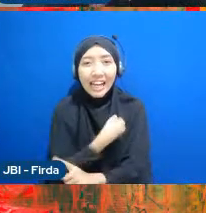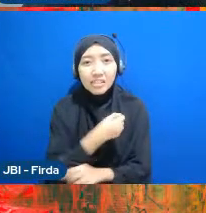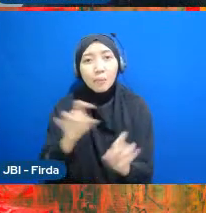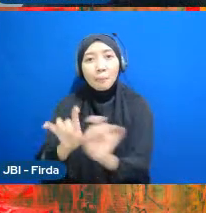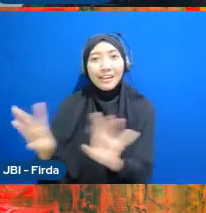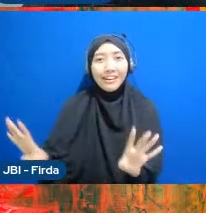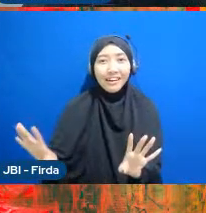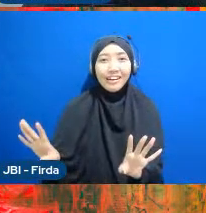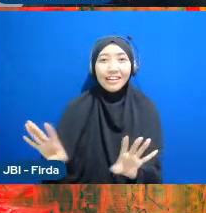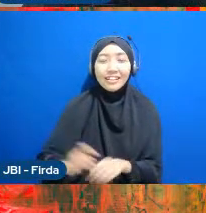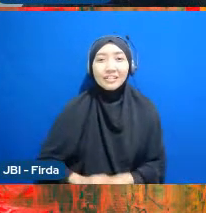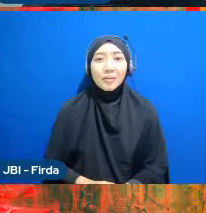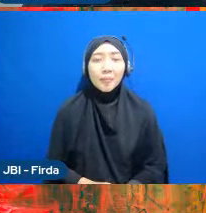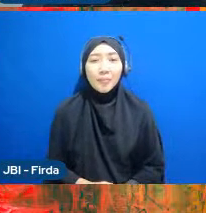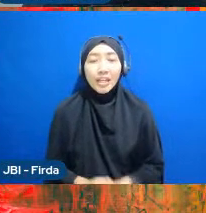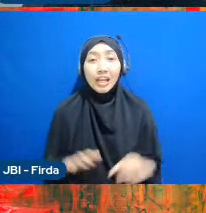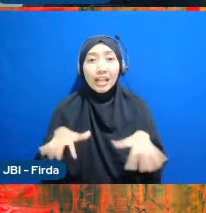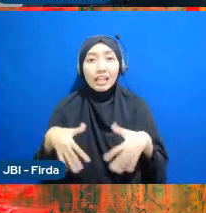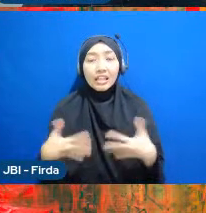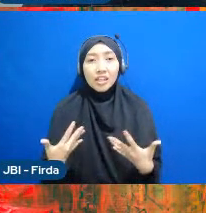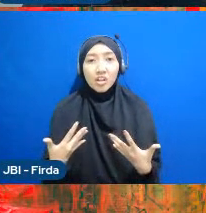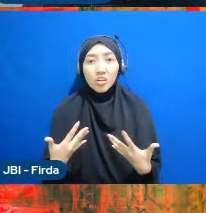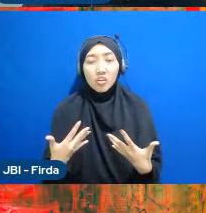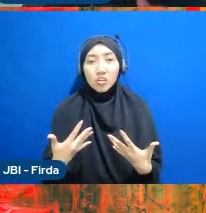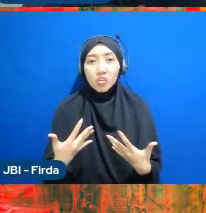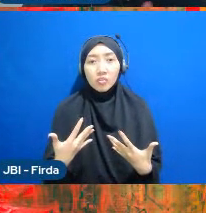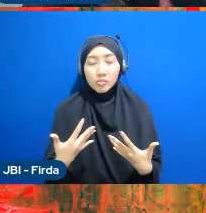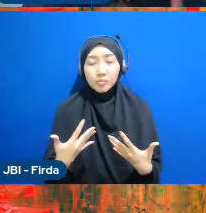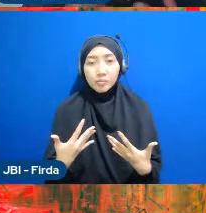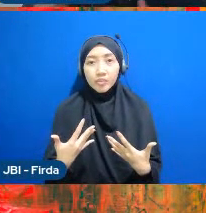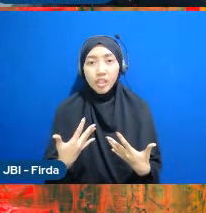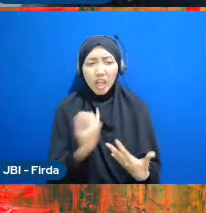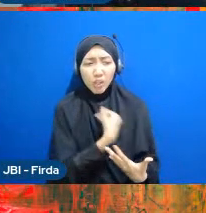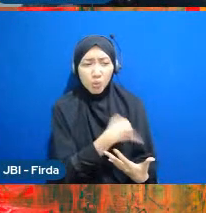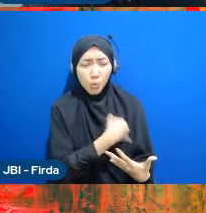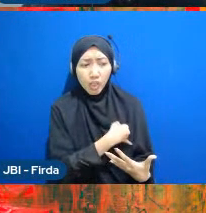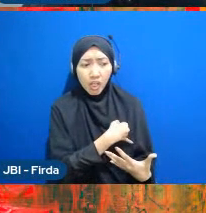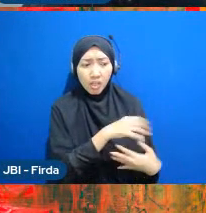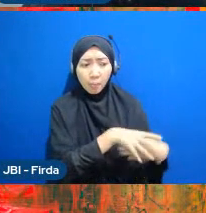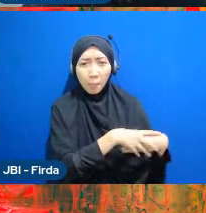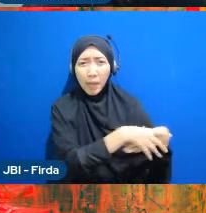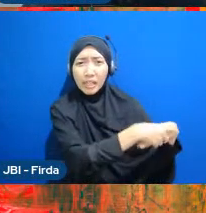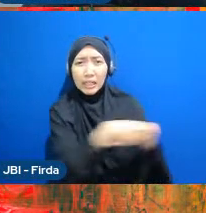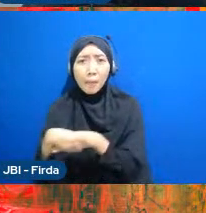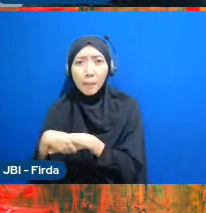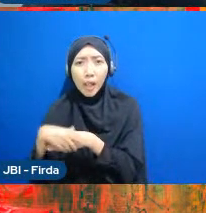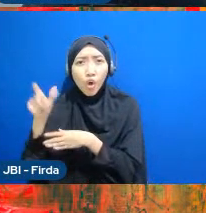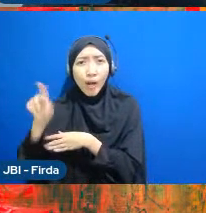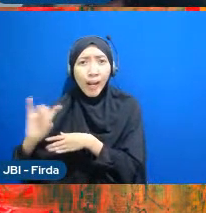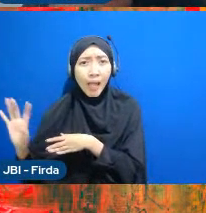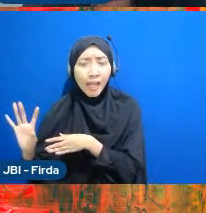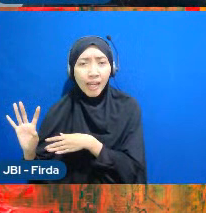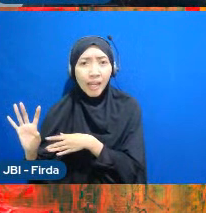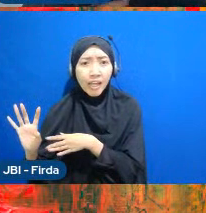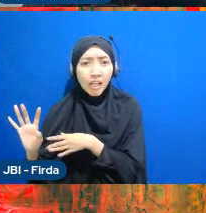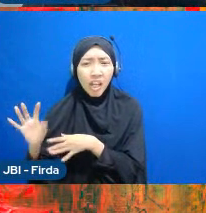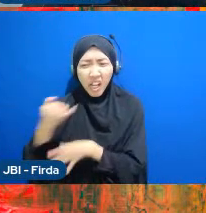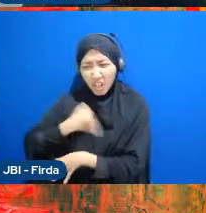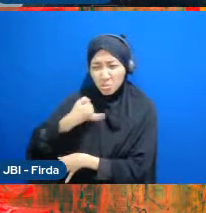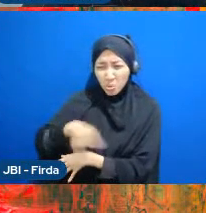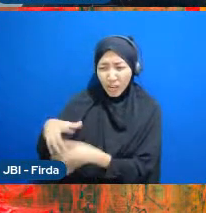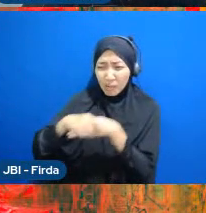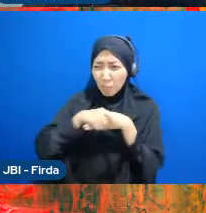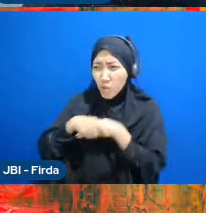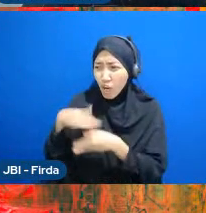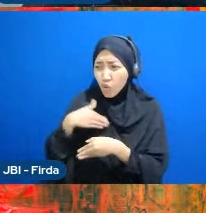dengan baik. Atau misalnya ketika anak gak suka barangnya diambil sama orang lain. Terus anak bilang, aku gak suka, ini barang